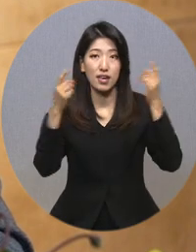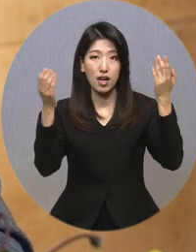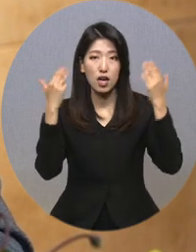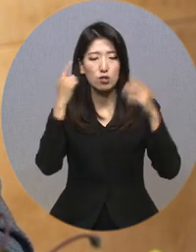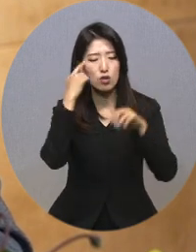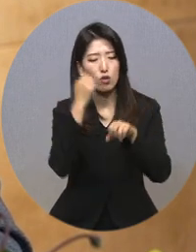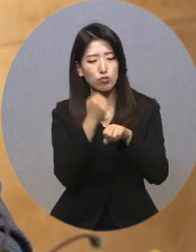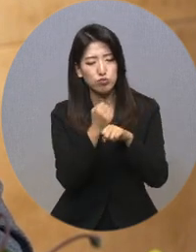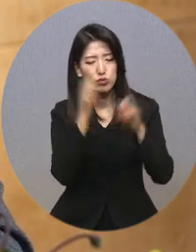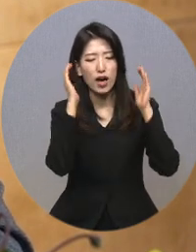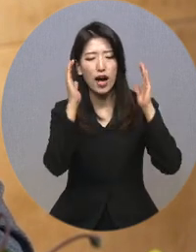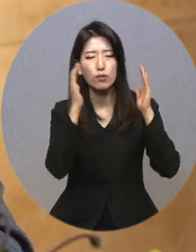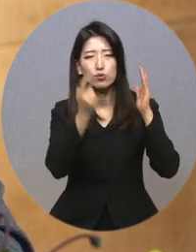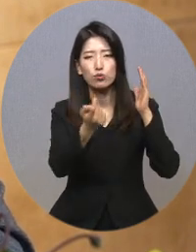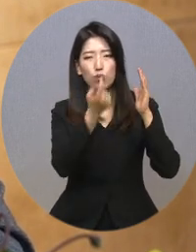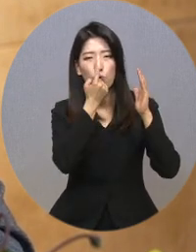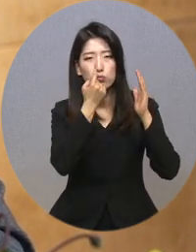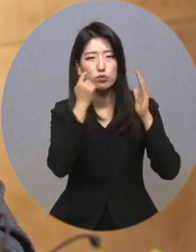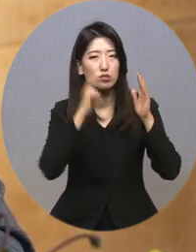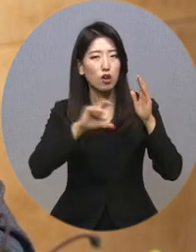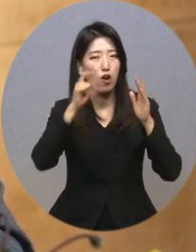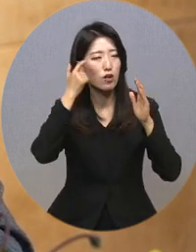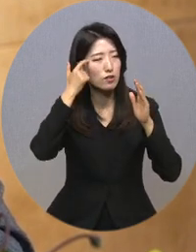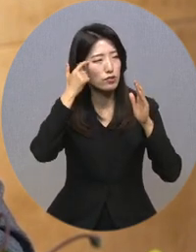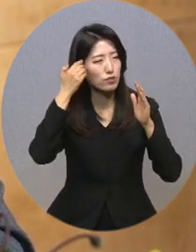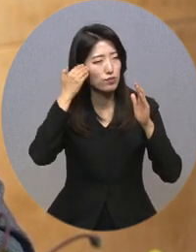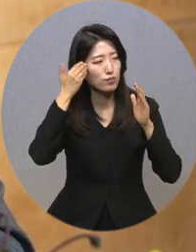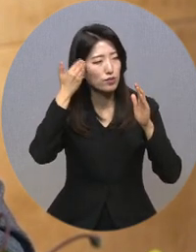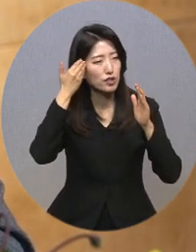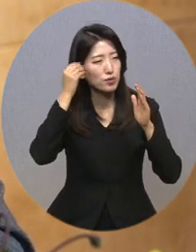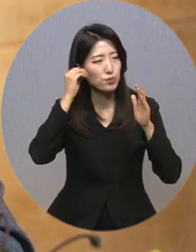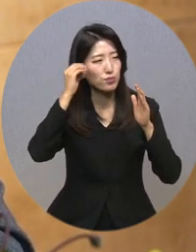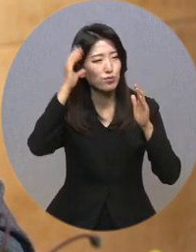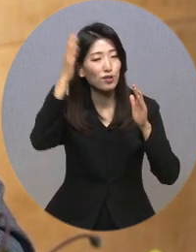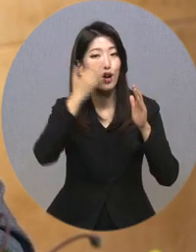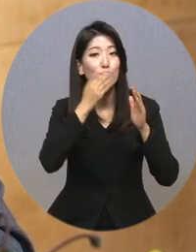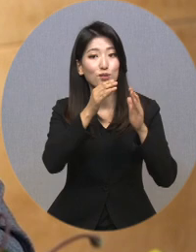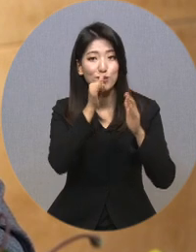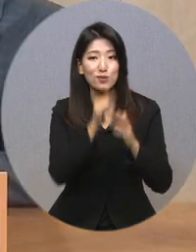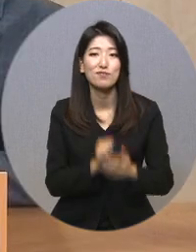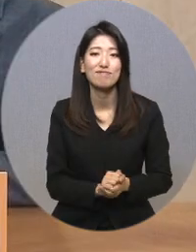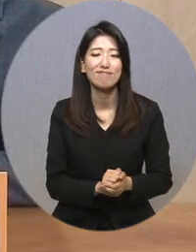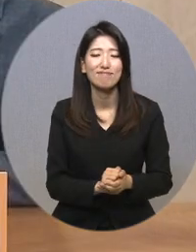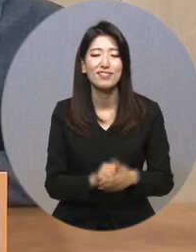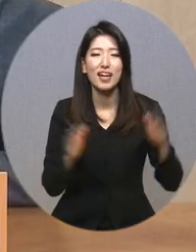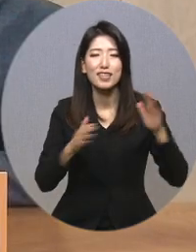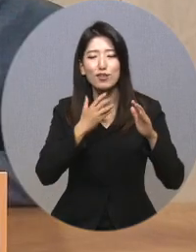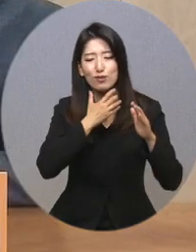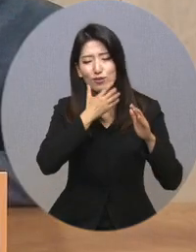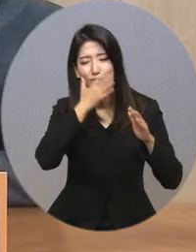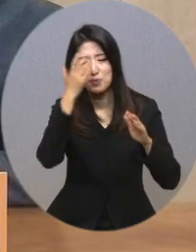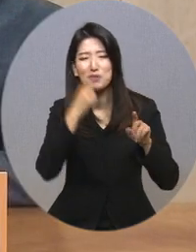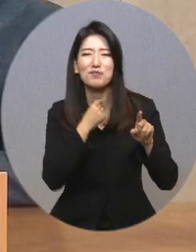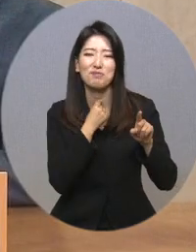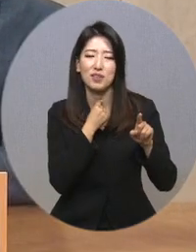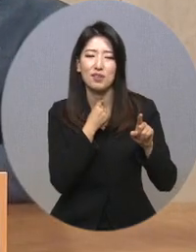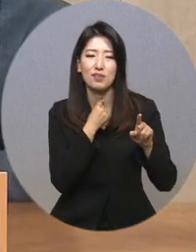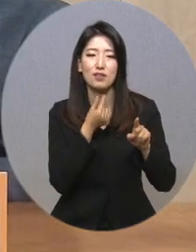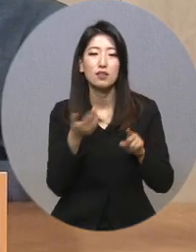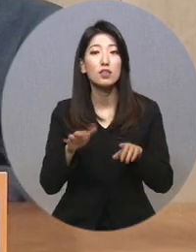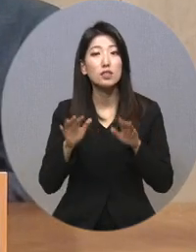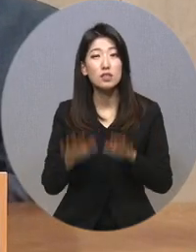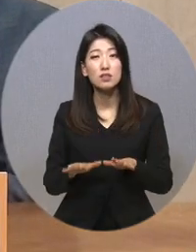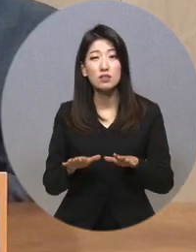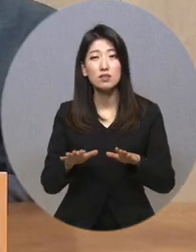가치도 있는 예, 곳이고 예. 또 학생들이 여기서 자기의 꿈을 또 이렇게 예. 펼칠 수 있는 이런 곳인데 세상이 이렇다 보니까 예. 저희가 이제